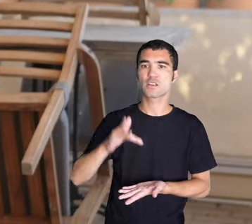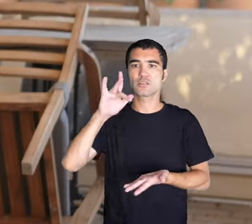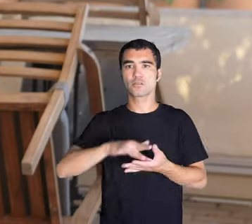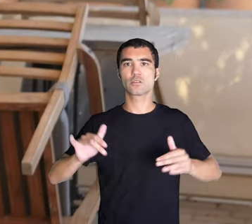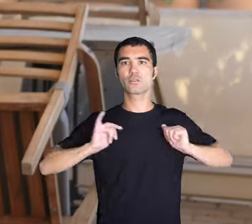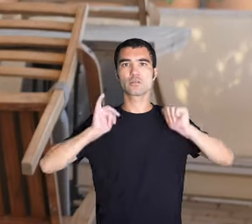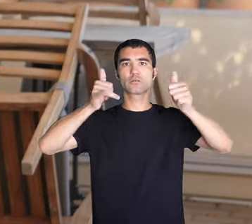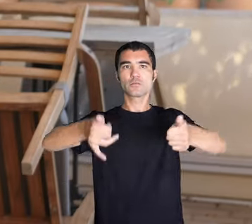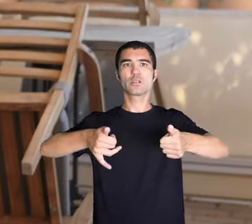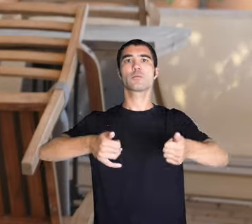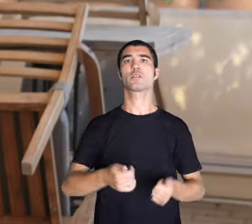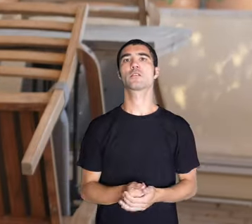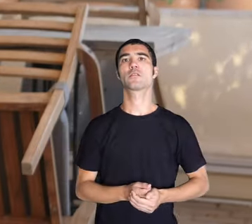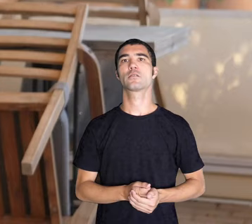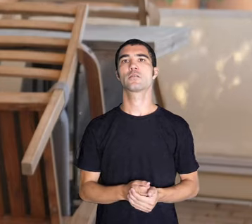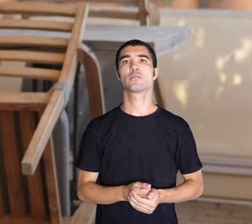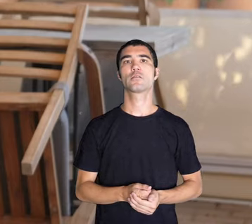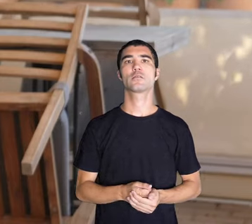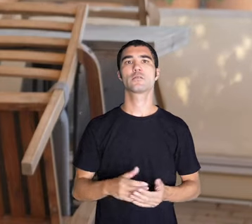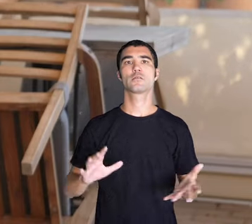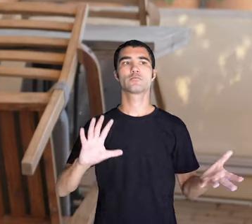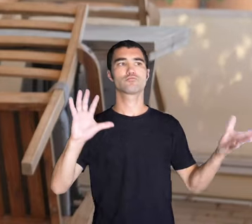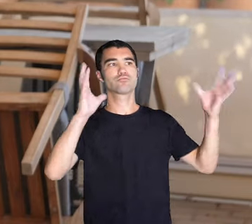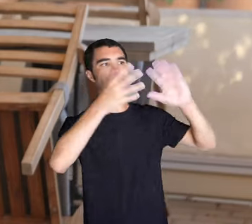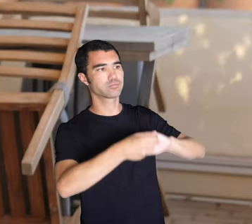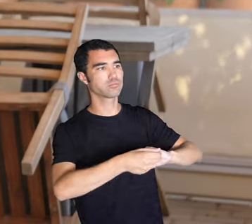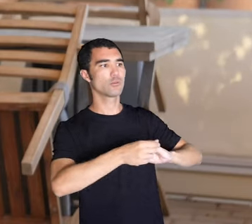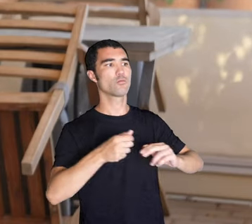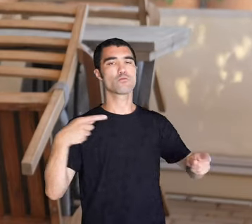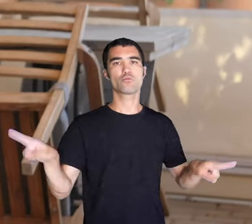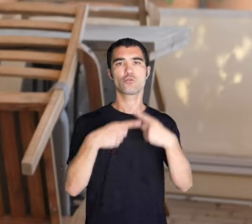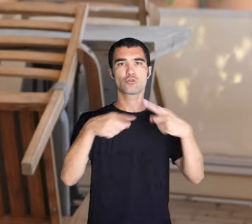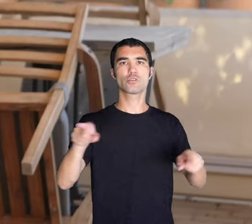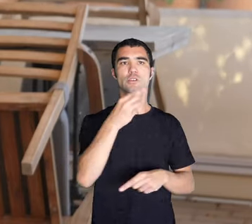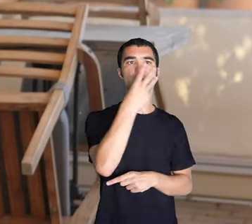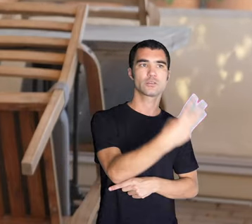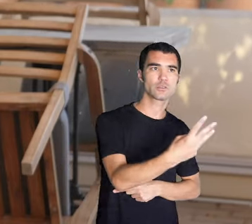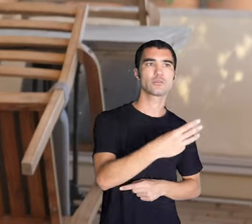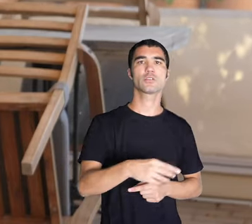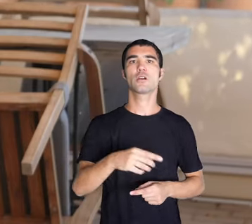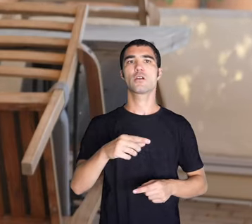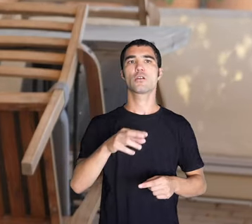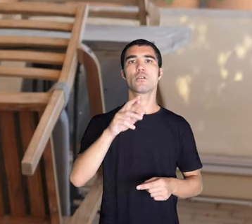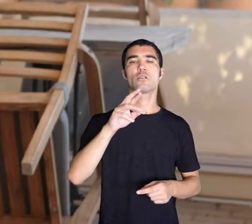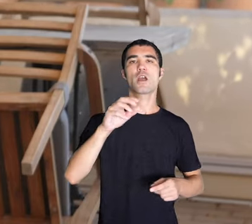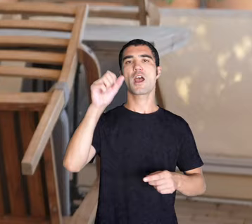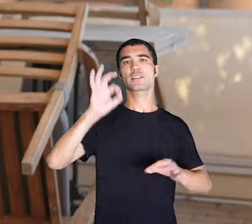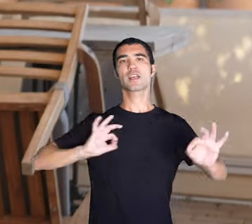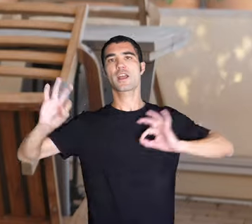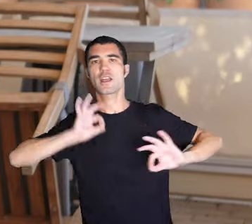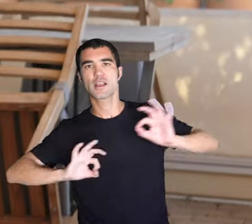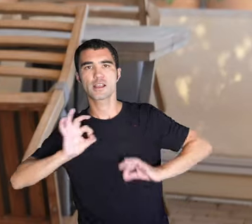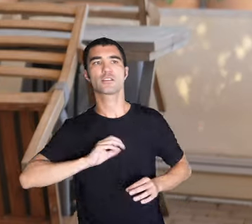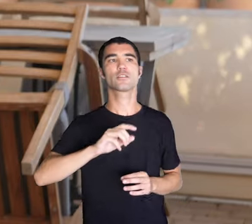començar a dir, van derrumbar tres, varen dur en la Portesa, varen dur en